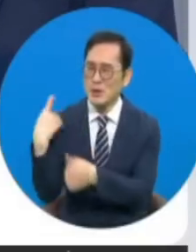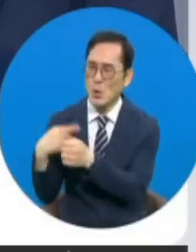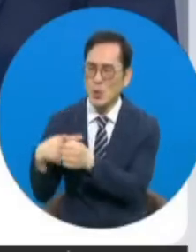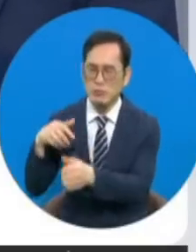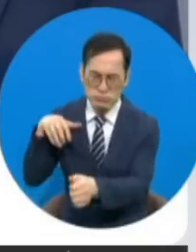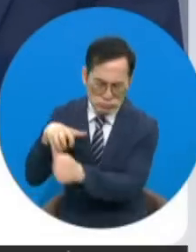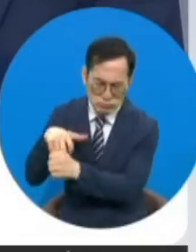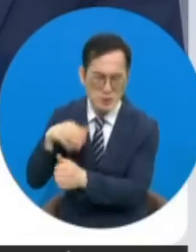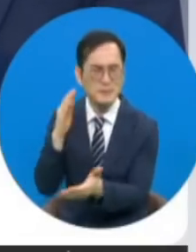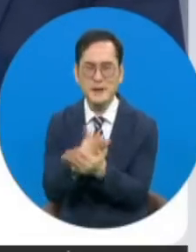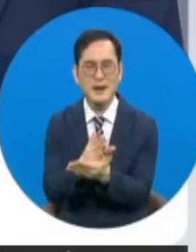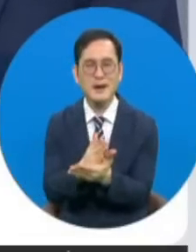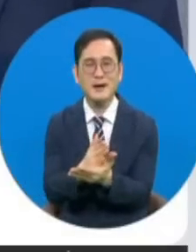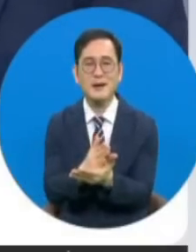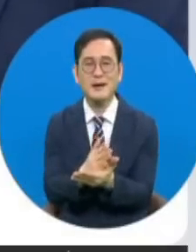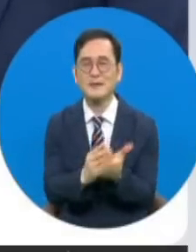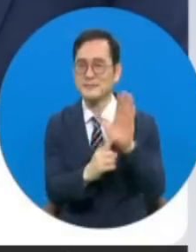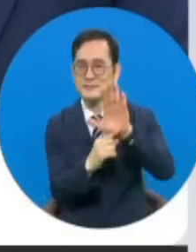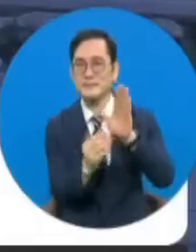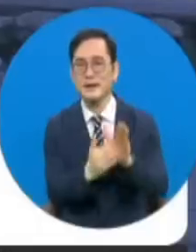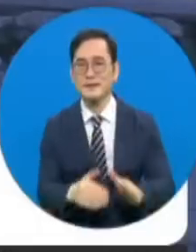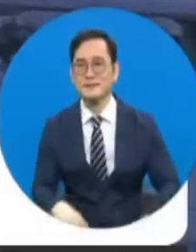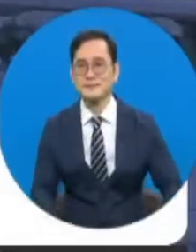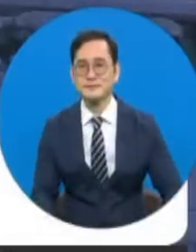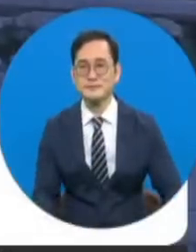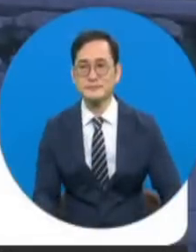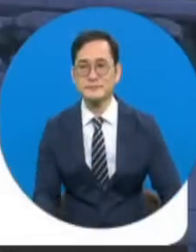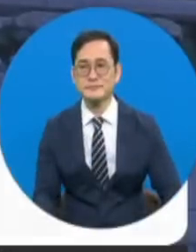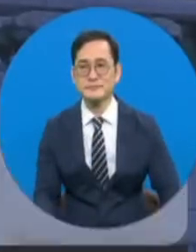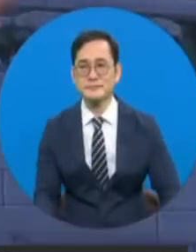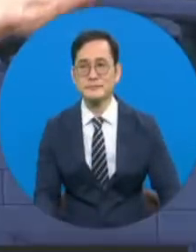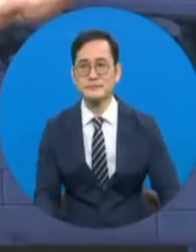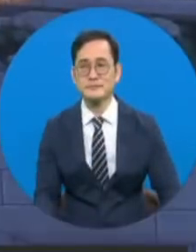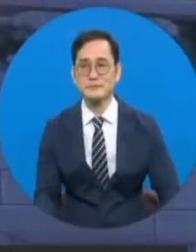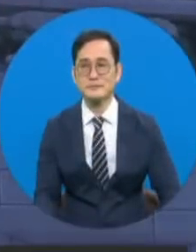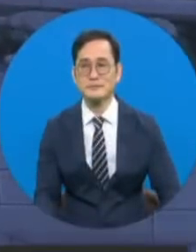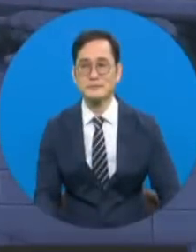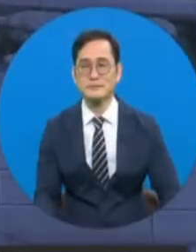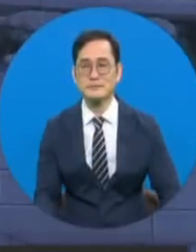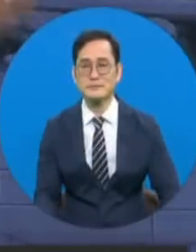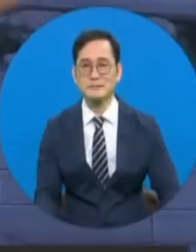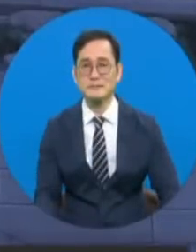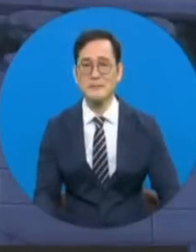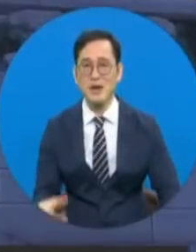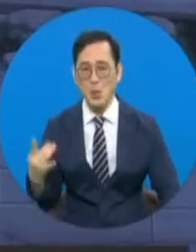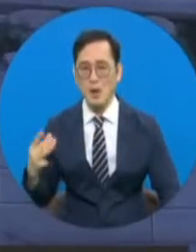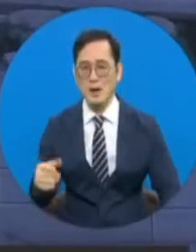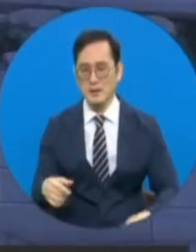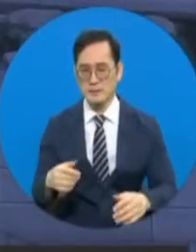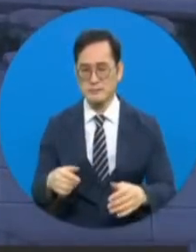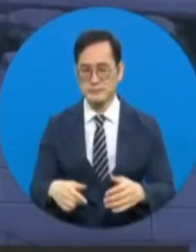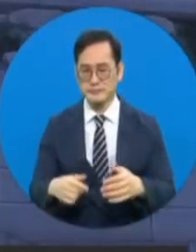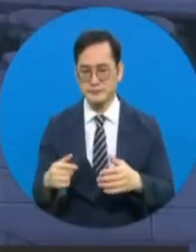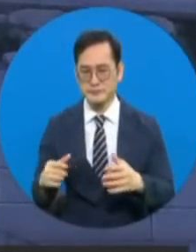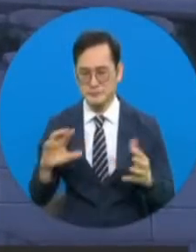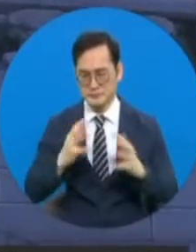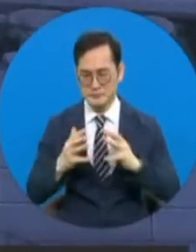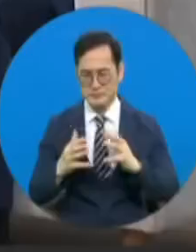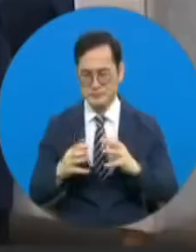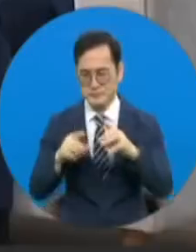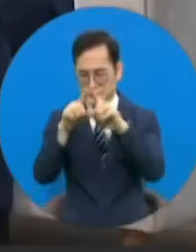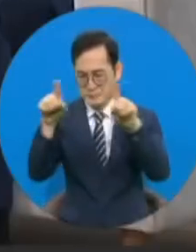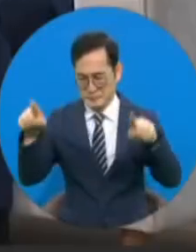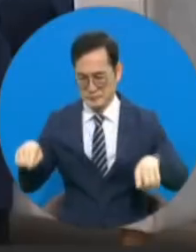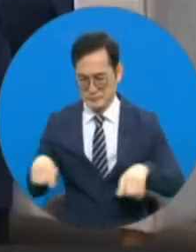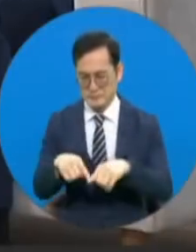그때 의총결의문으로 작성해야 된다라는 것이 결국 불발되었는데 이재명 대표가 반대하지는 않았습니까 아니요 이재명